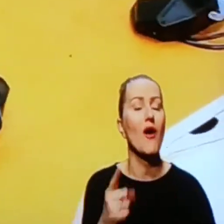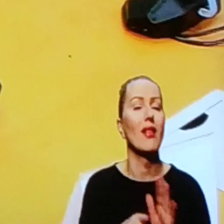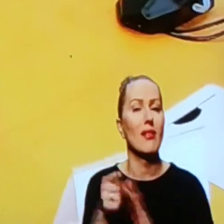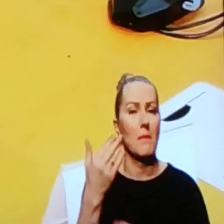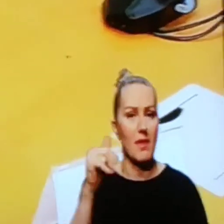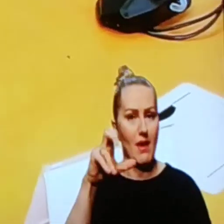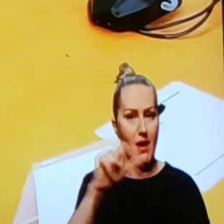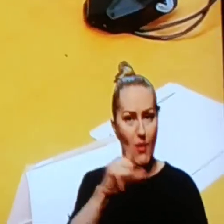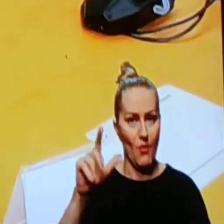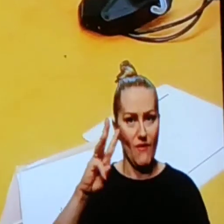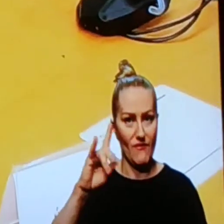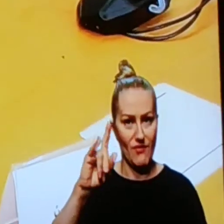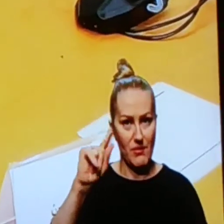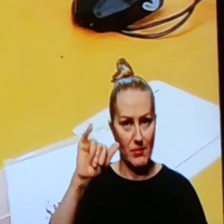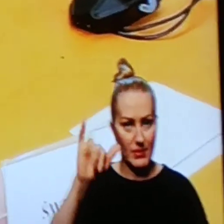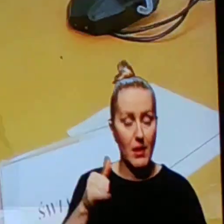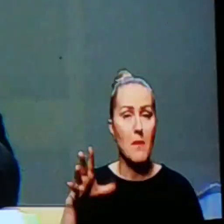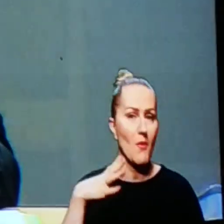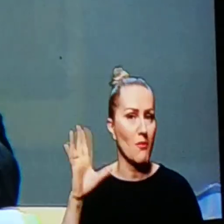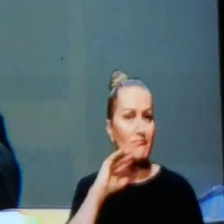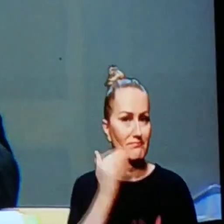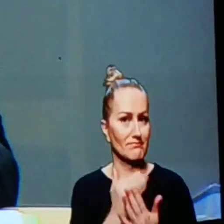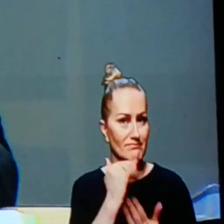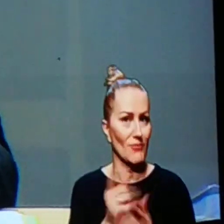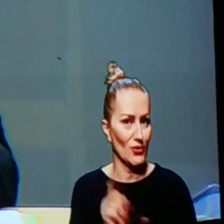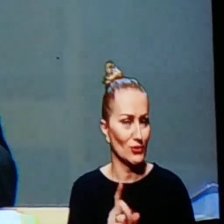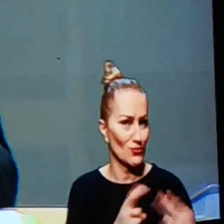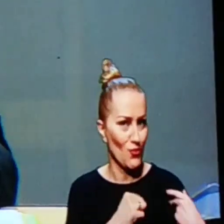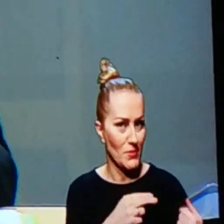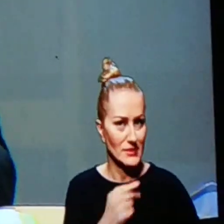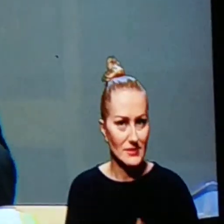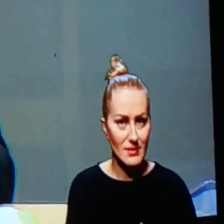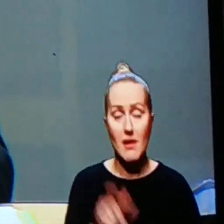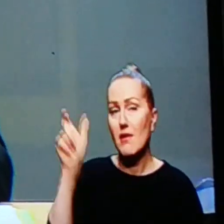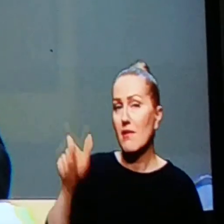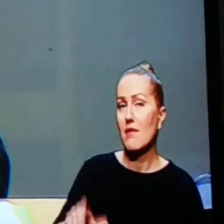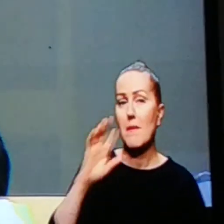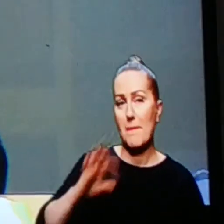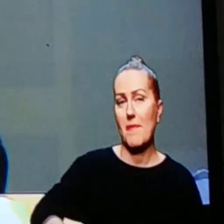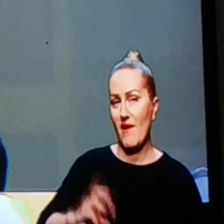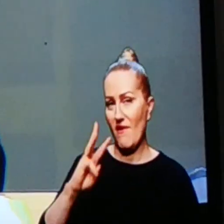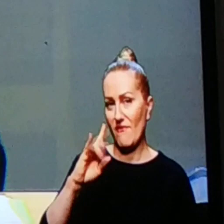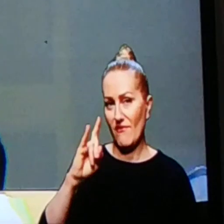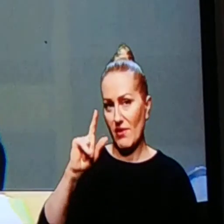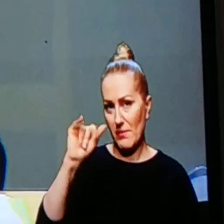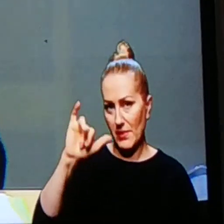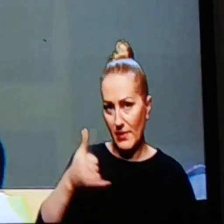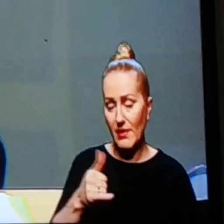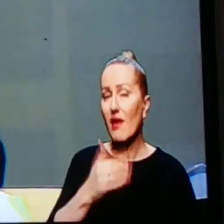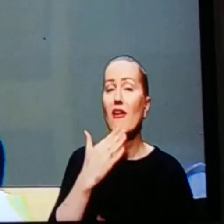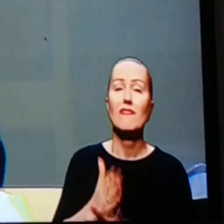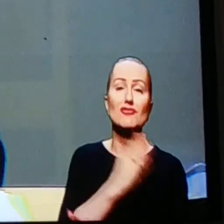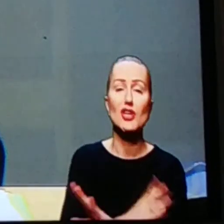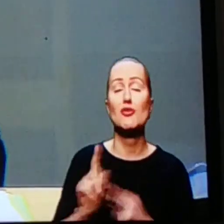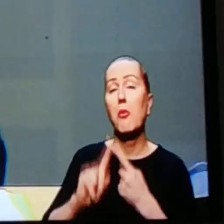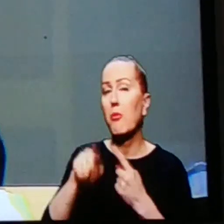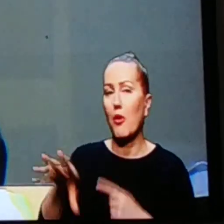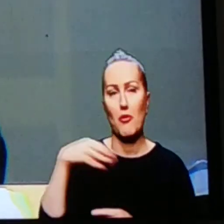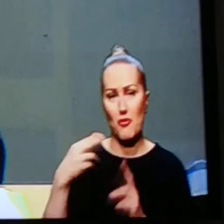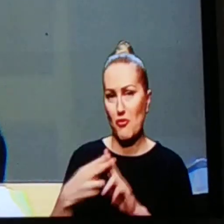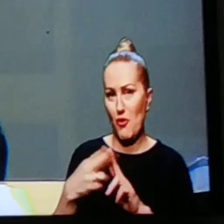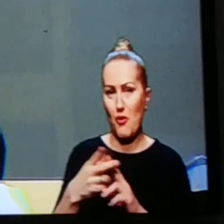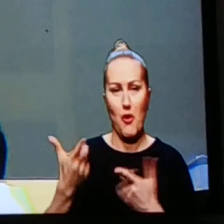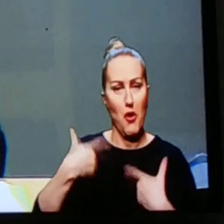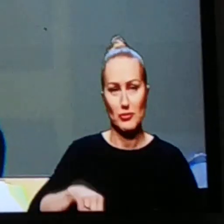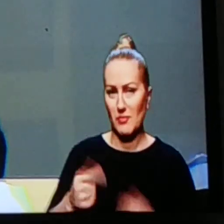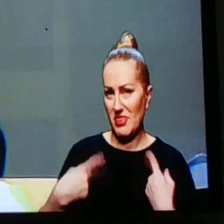których były poseł Porozumienia zeznał przed komisją. Z panem Wypijem nigdy ani wcześniej, ani później nie miałem żadnych kontaktów osobistych,